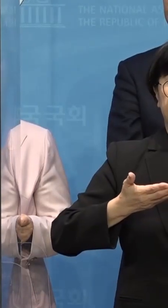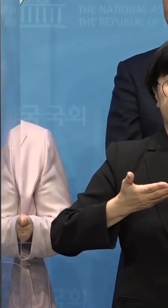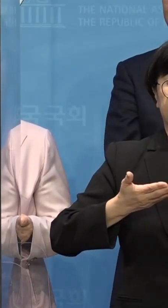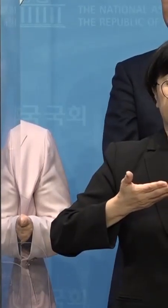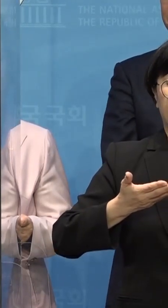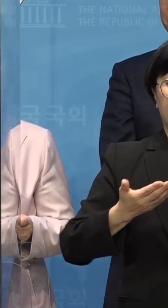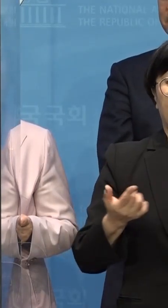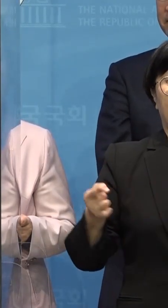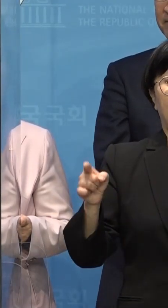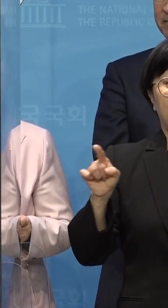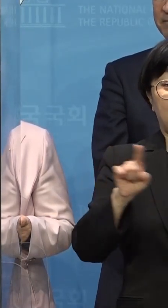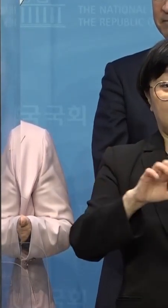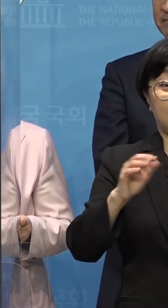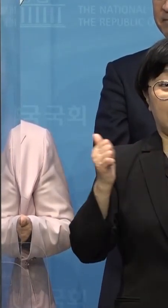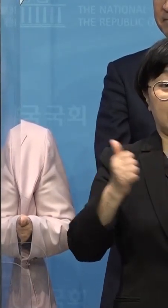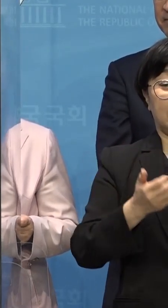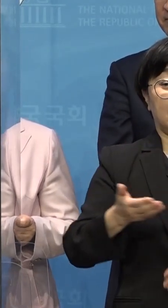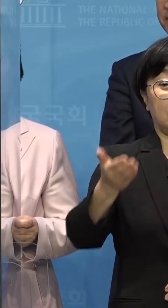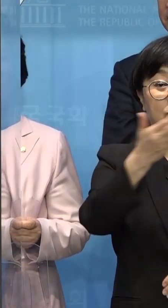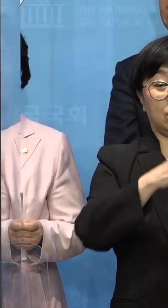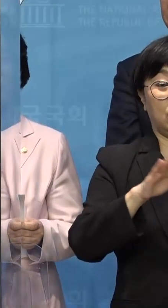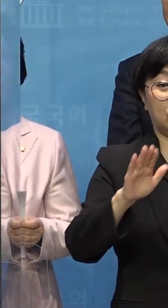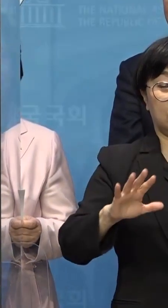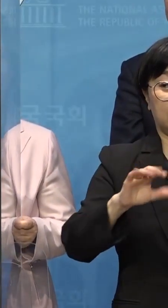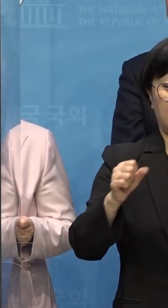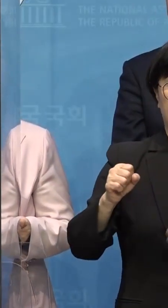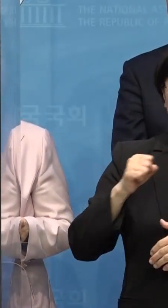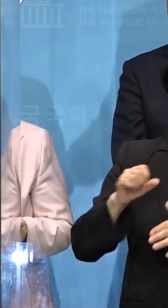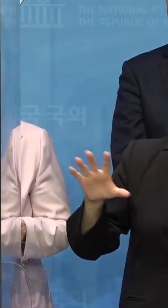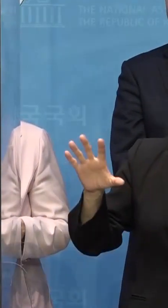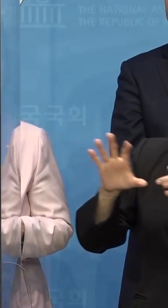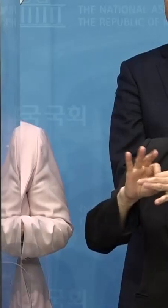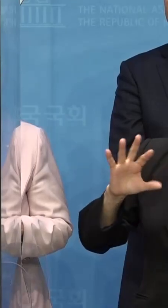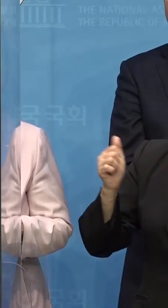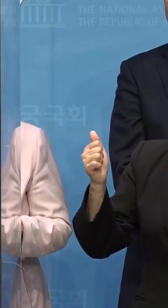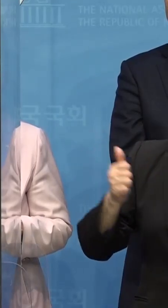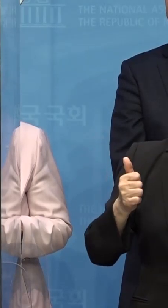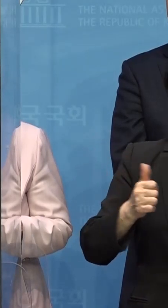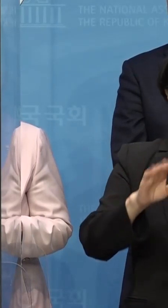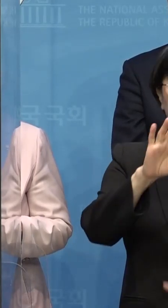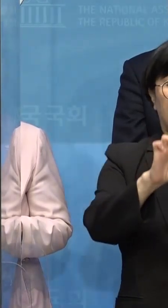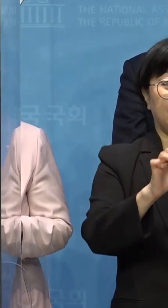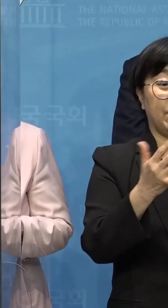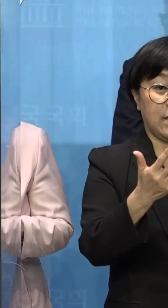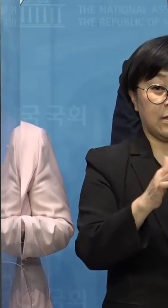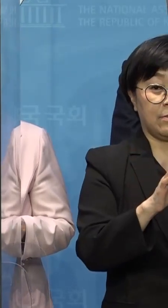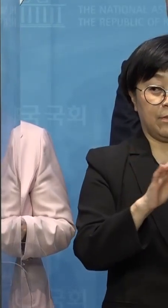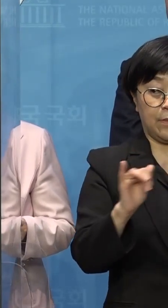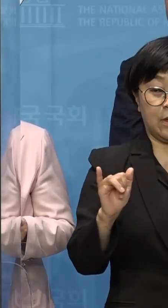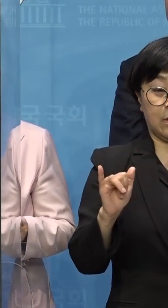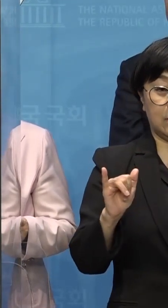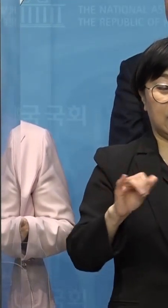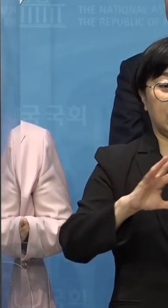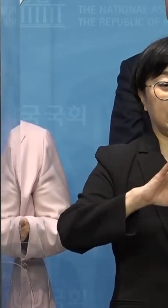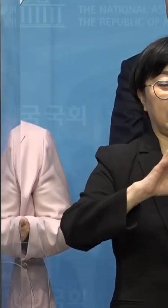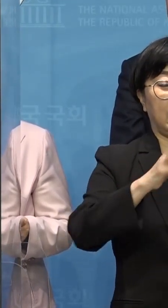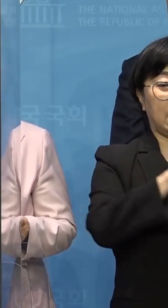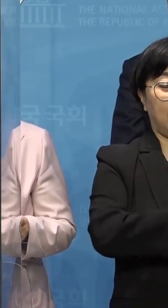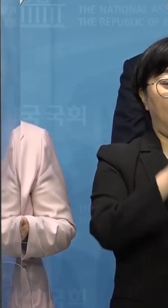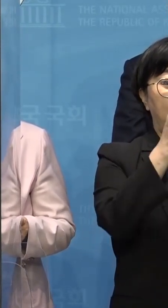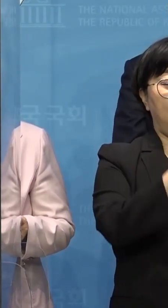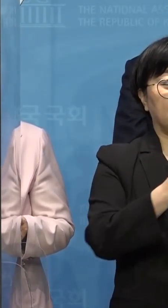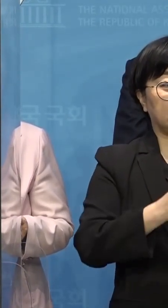동료 국회의원 여러분, 오늘 국민의힘 소속 국회의원 48명은 헌법